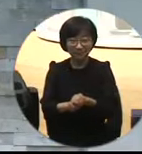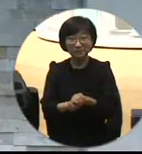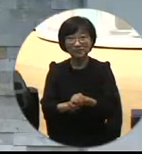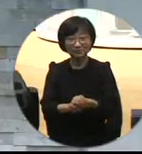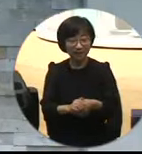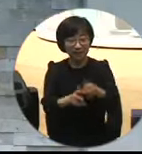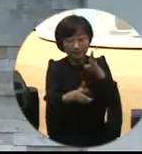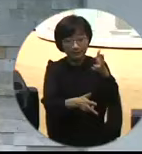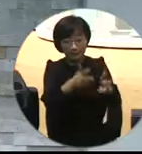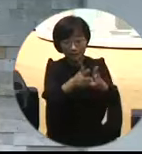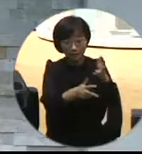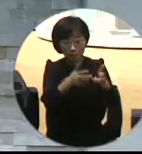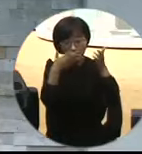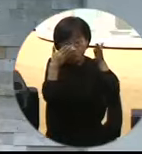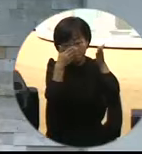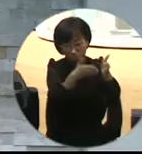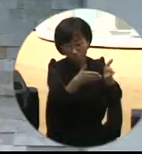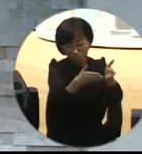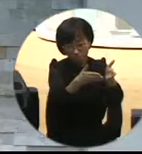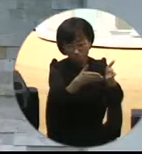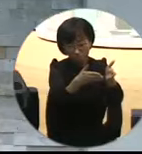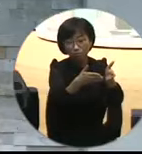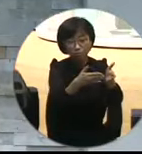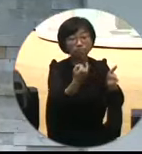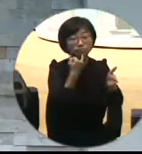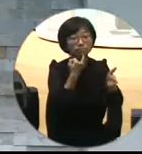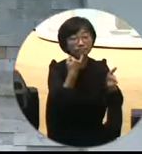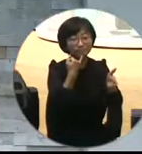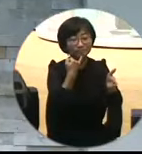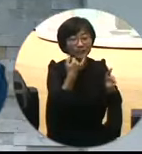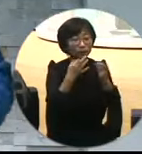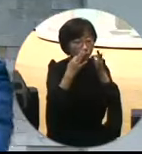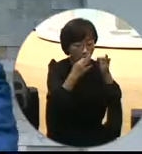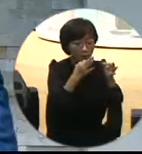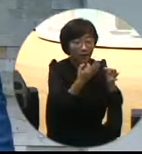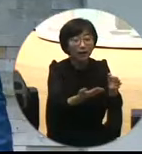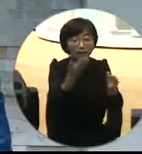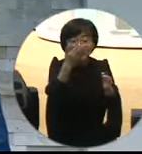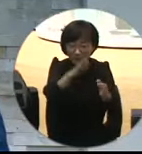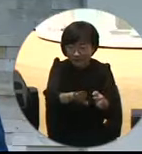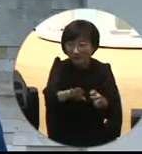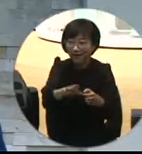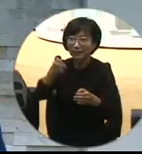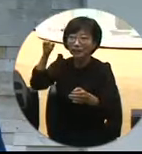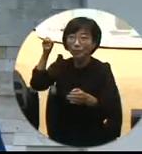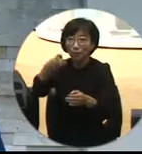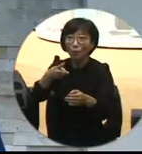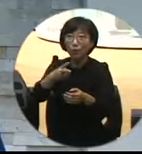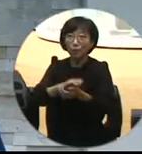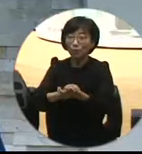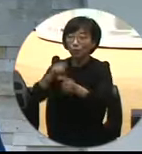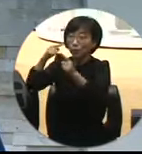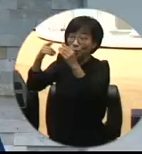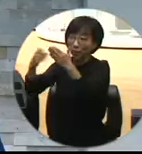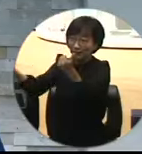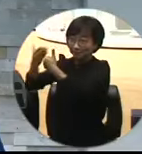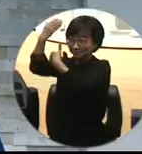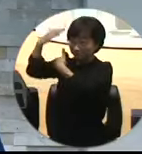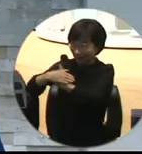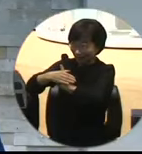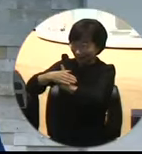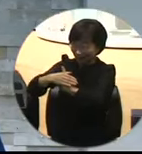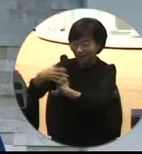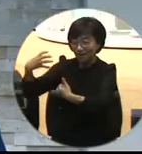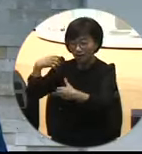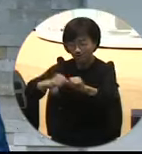올인도 중요하지만 그보다 최선을 다하지만 더 중요한 우선순위가 뭐냐 교회에 맡겨준 직분이었어요.